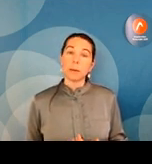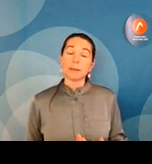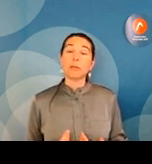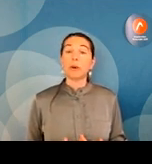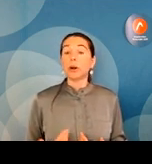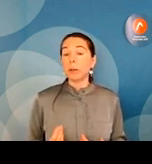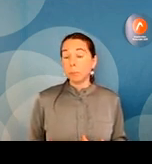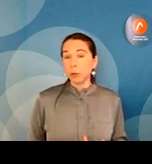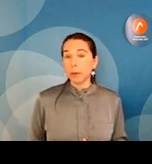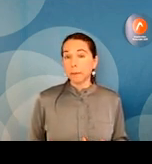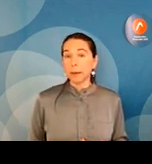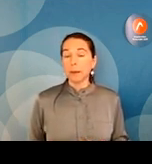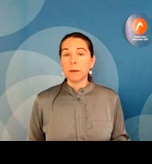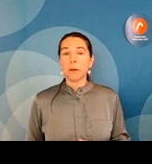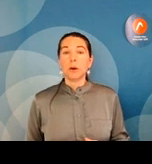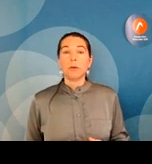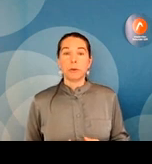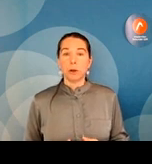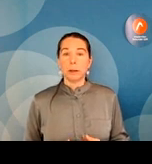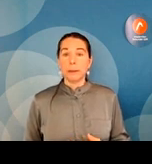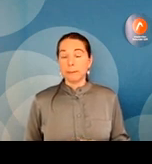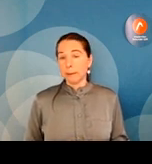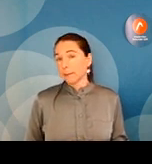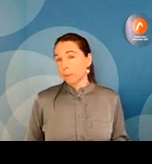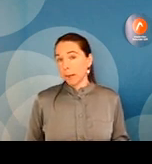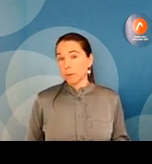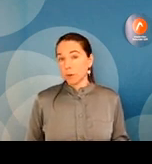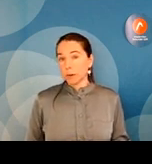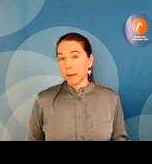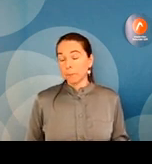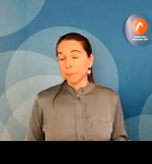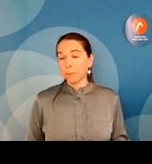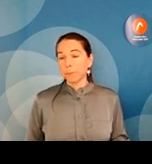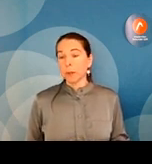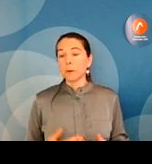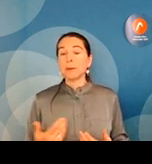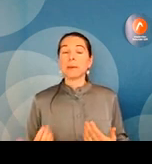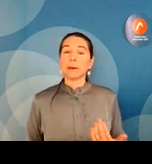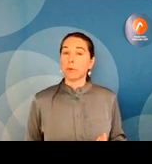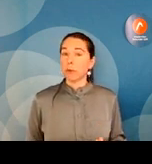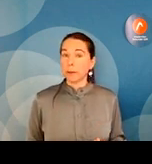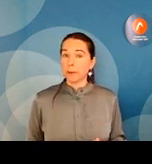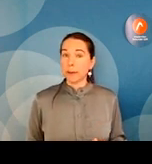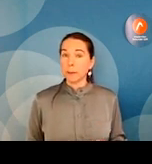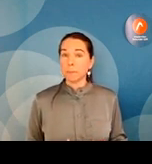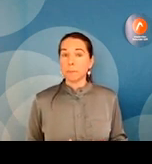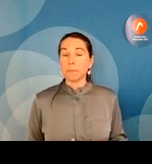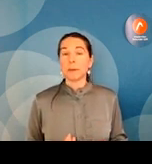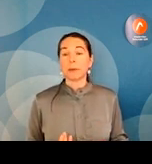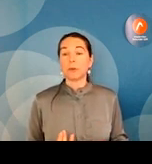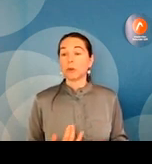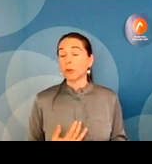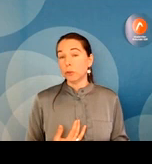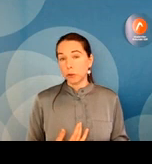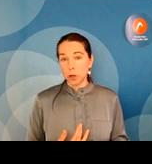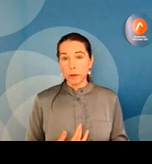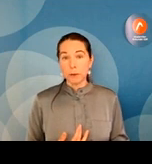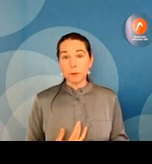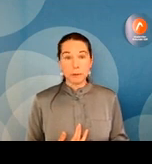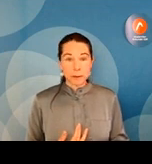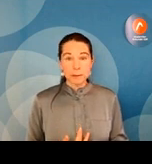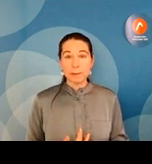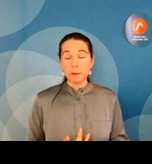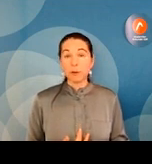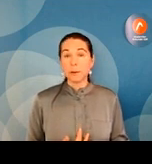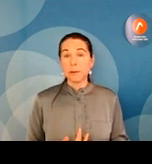att arbeta förebyggande för att inte diskriminering ska ske. Det ska ske i fyra steg. Man ska först